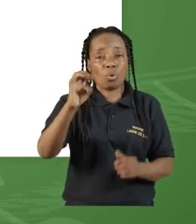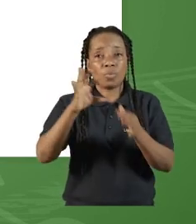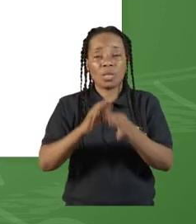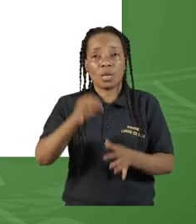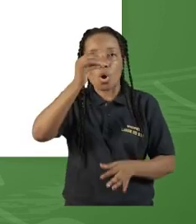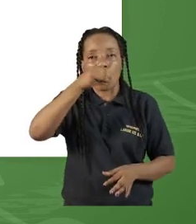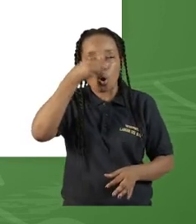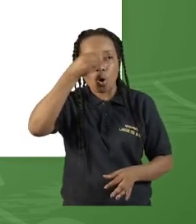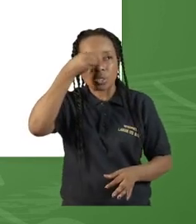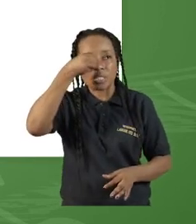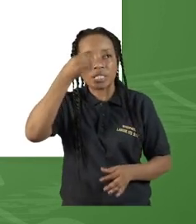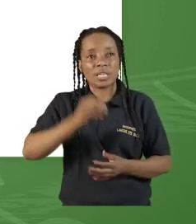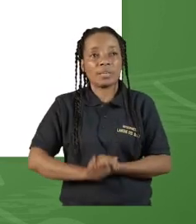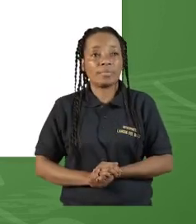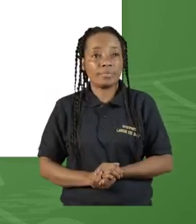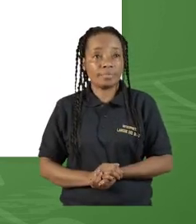À la deuxième consigne,